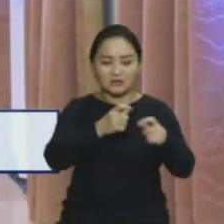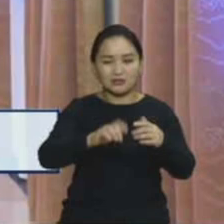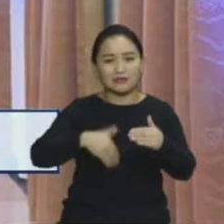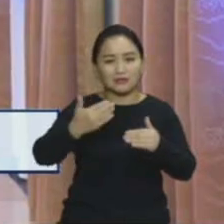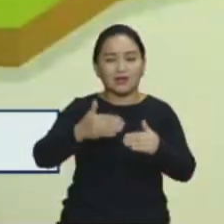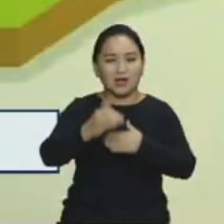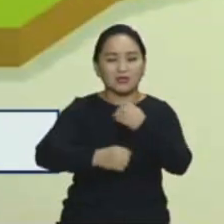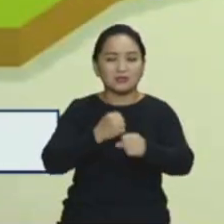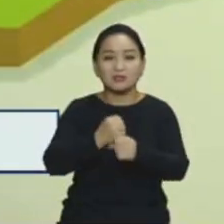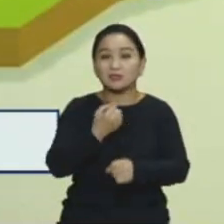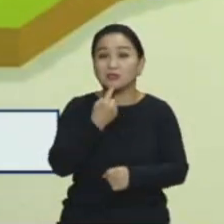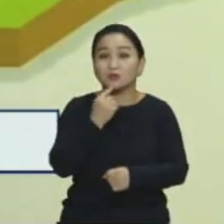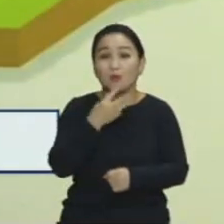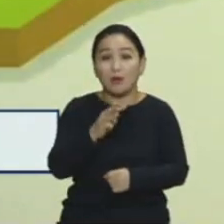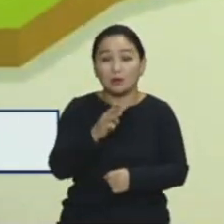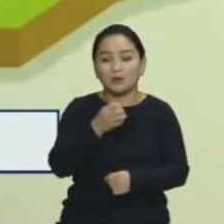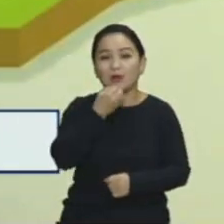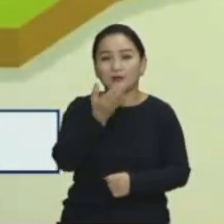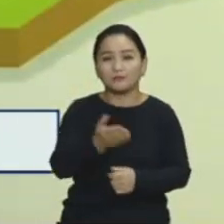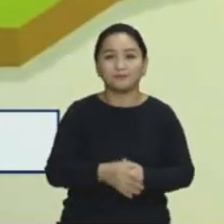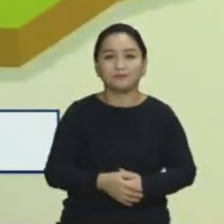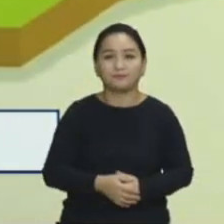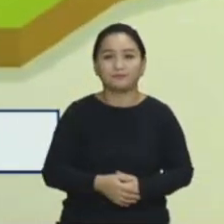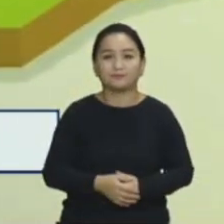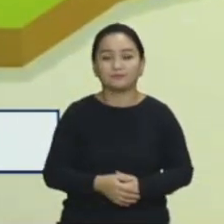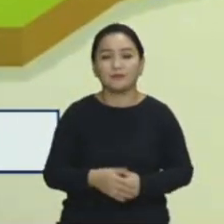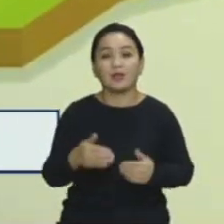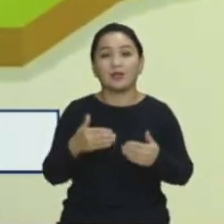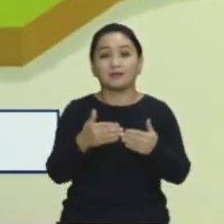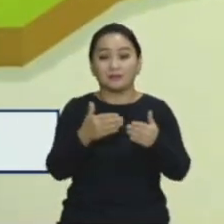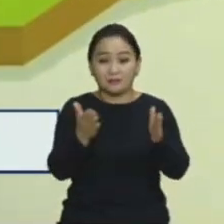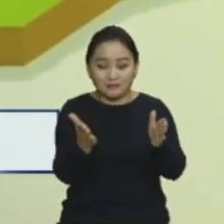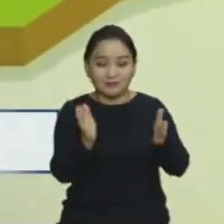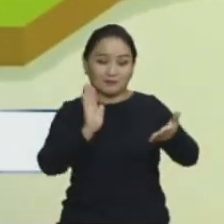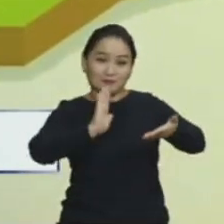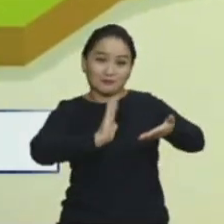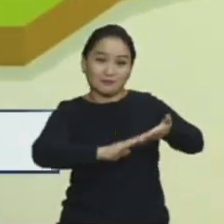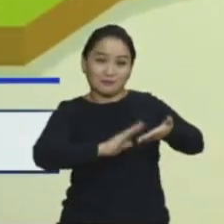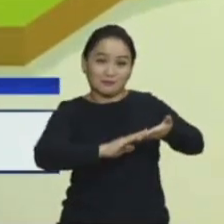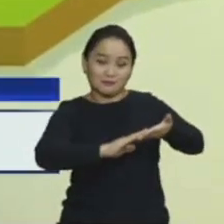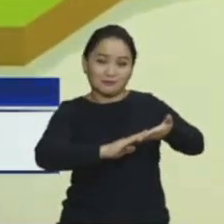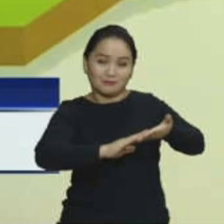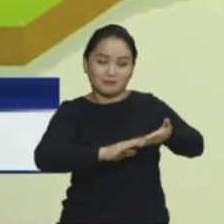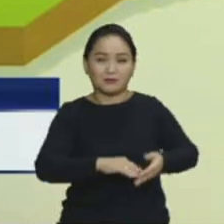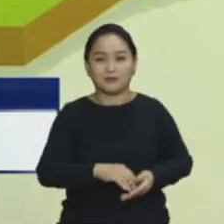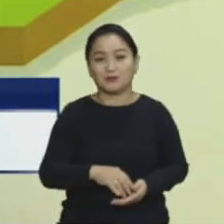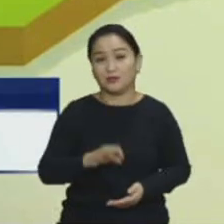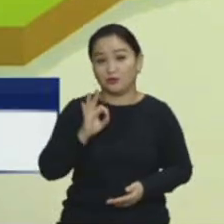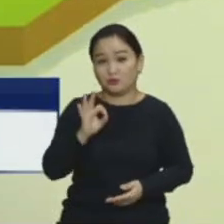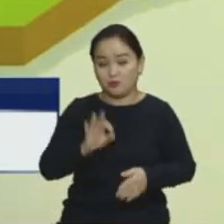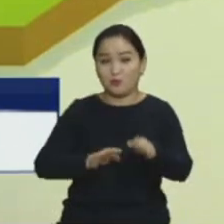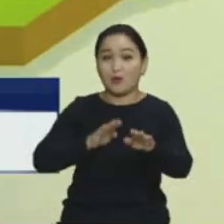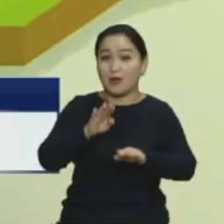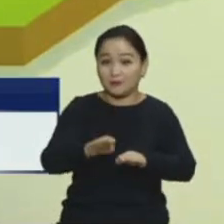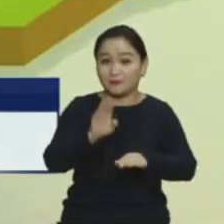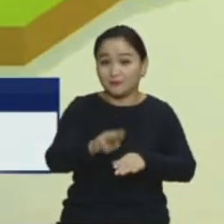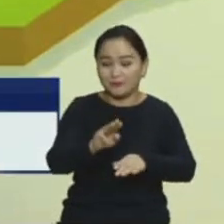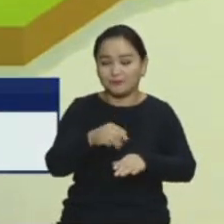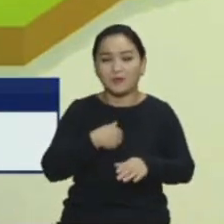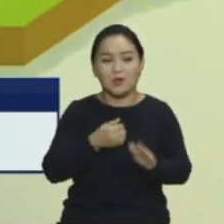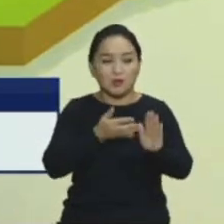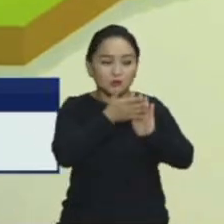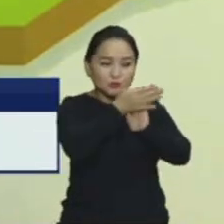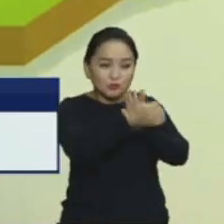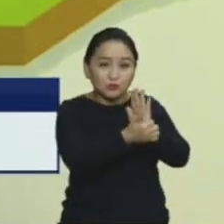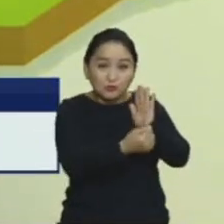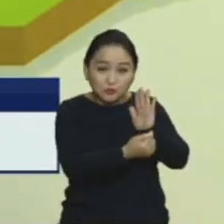болов уу гэж бодож байгаа. Яг хөө ямар ч хэлсэн нээлттэй одоо ингээд танилцуулж байгаа нь бол одоо нэг алхам. За гэхдээ зүгээр төсвийн төсөвдөр иргэдийн